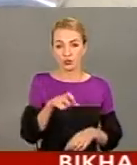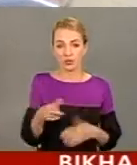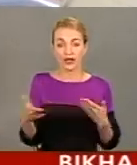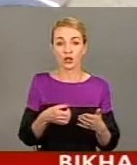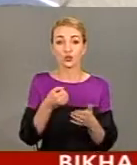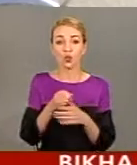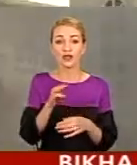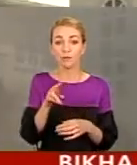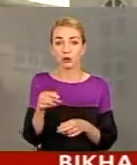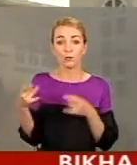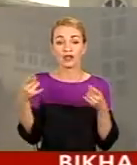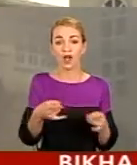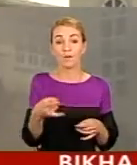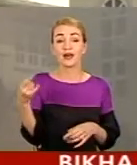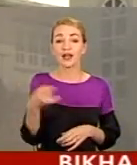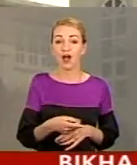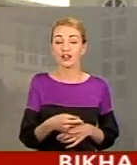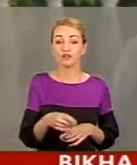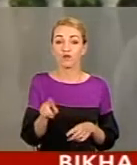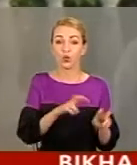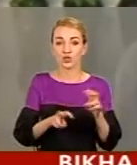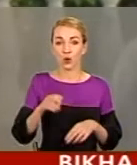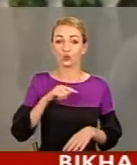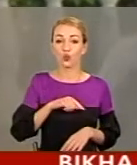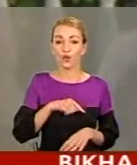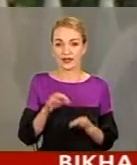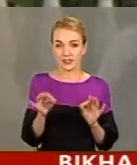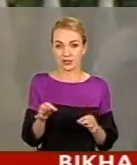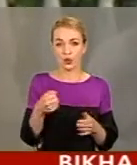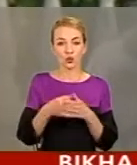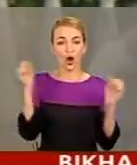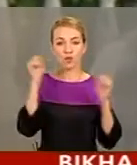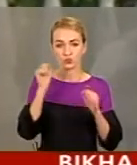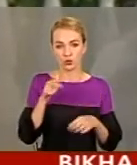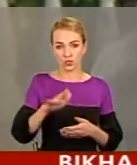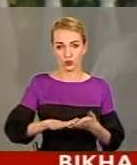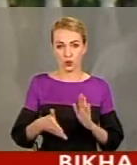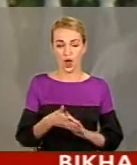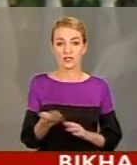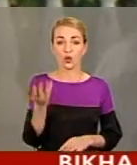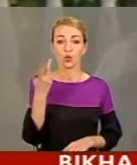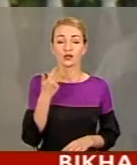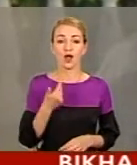до Тибету приїхали в пошуках духовних істин. Уже до абсурду дійшла ситуація, коли